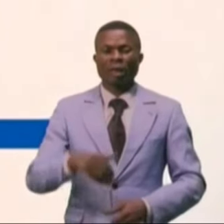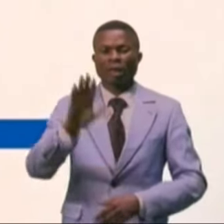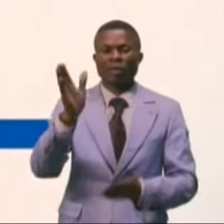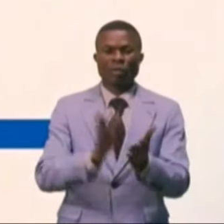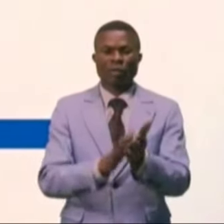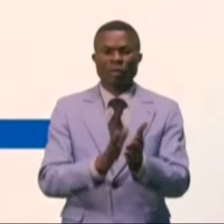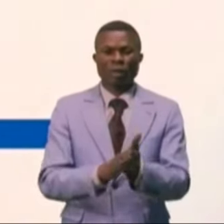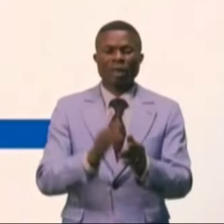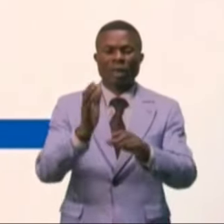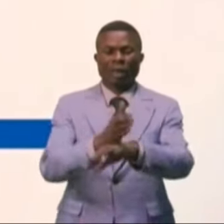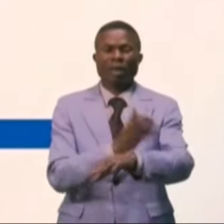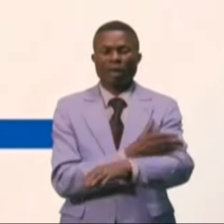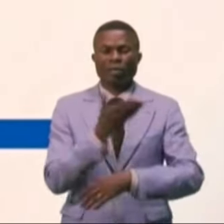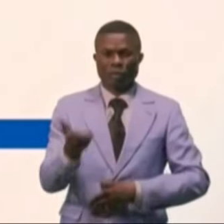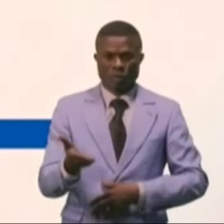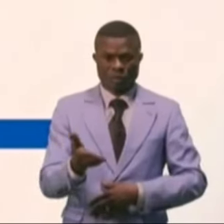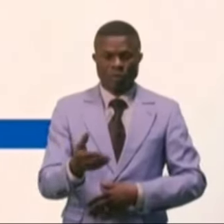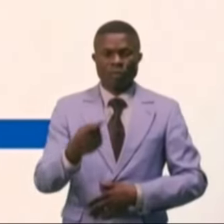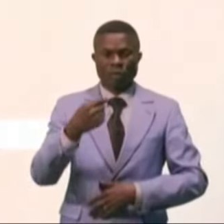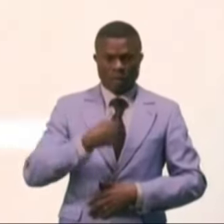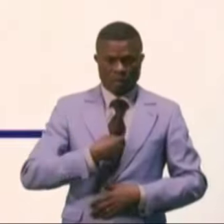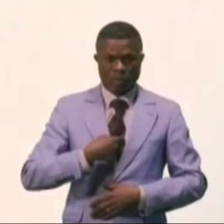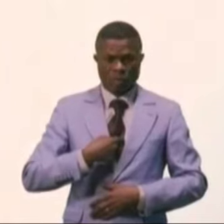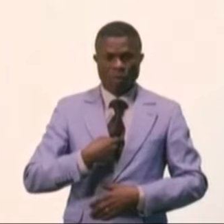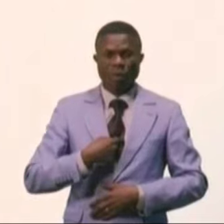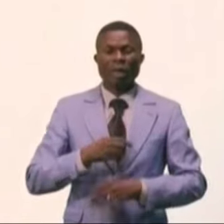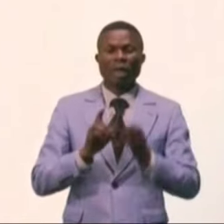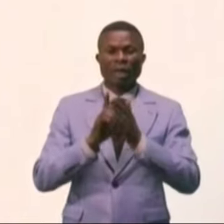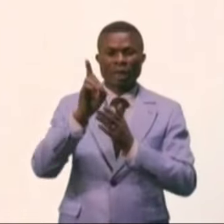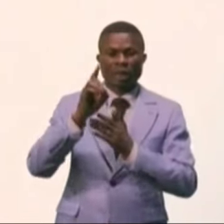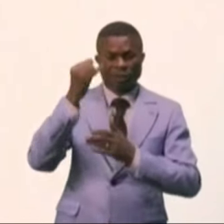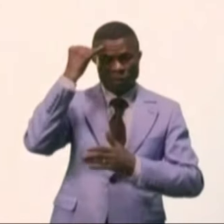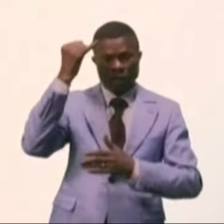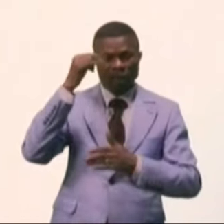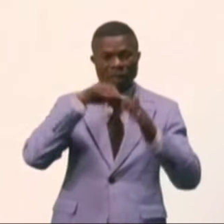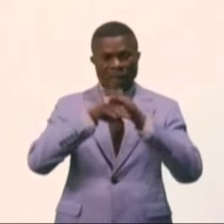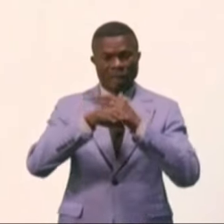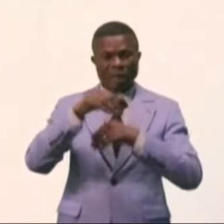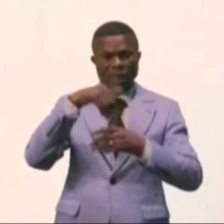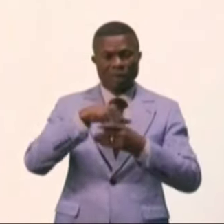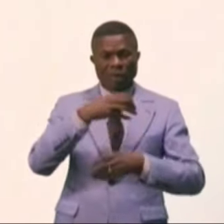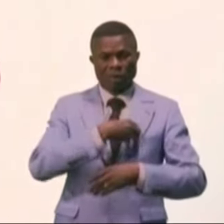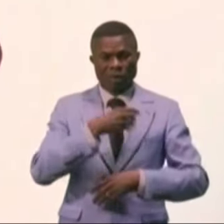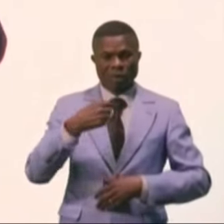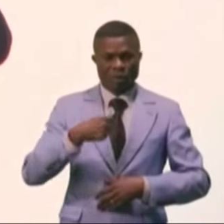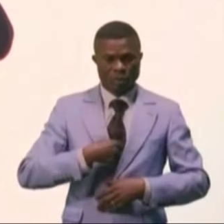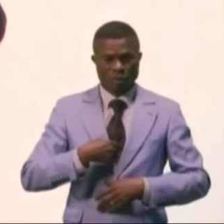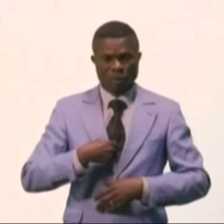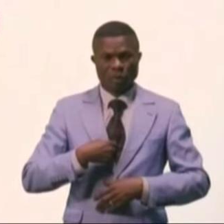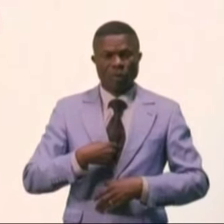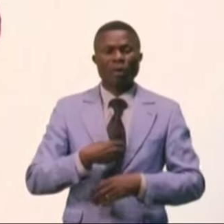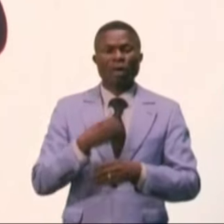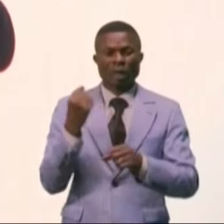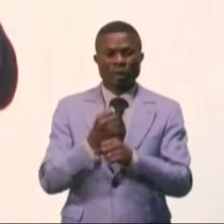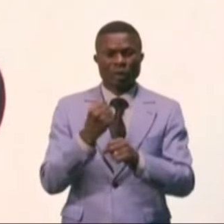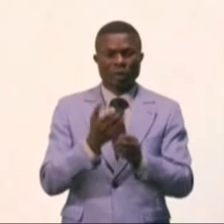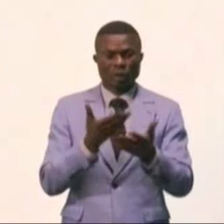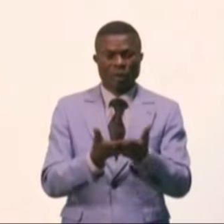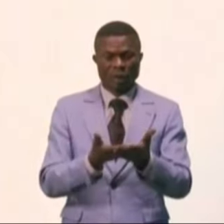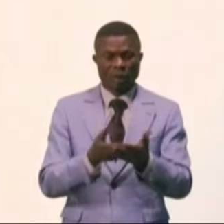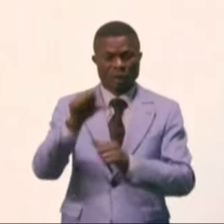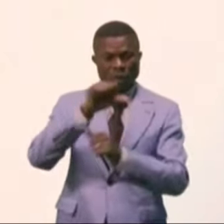qui croit. Est-ce que moi, je peux développer une idée qui permet de remplir ces besoins qu'il y a autour de